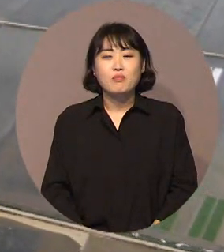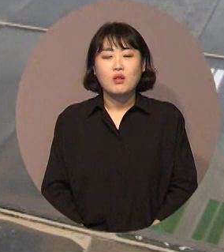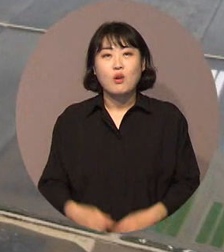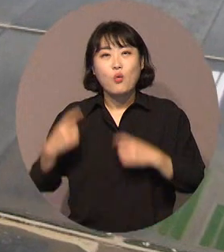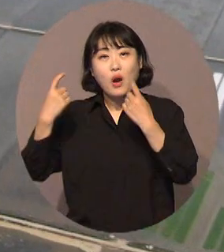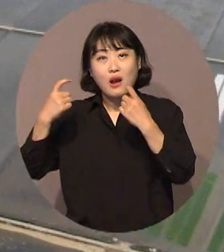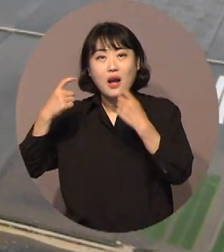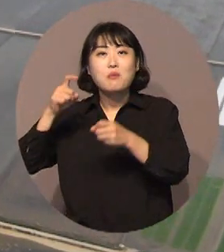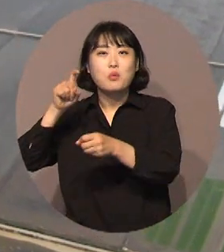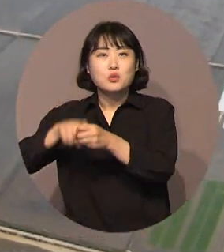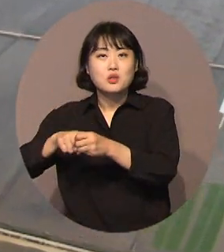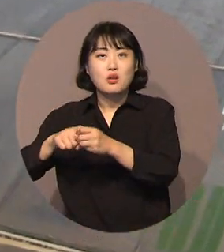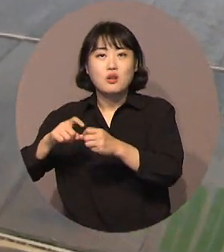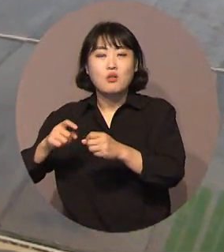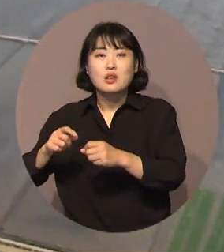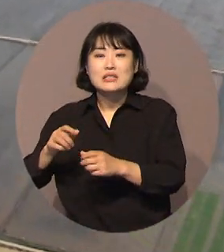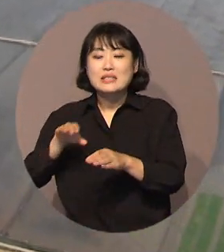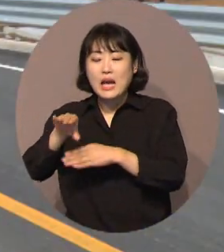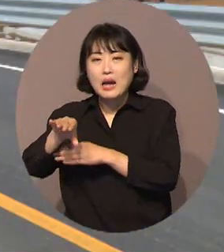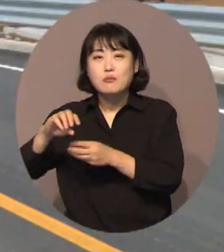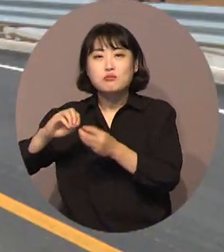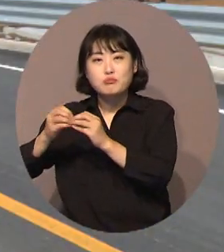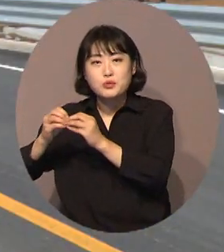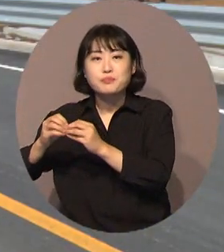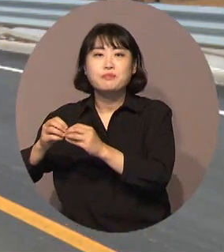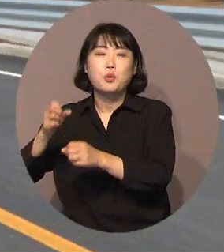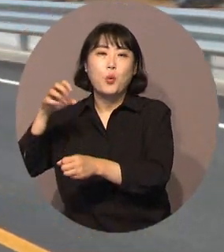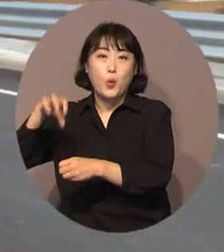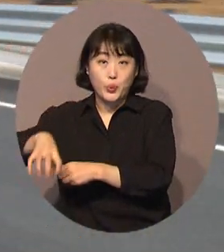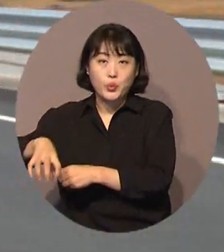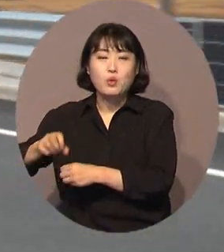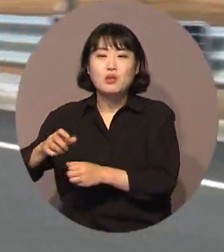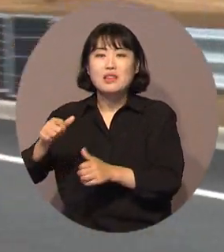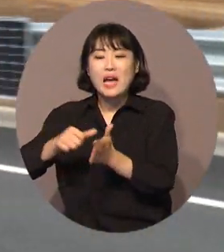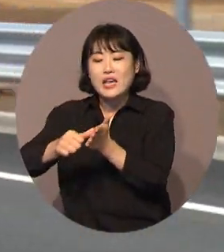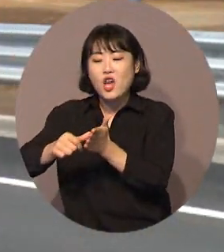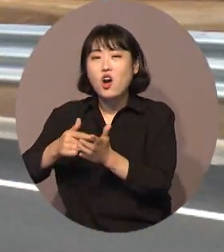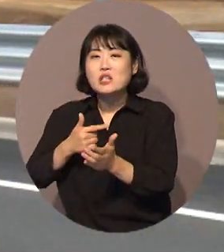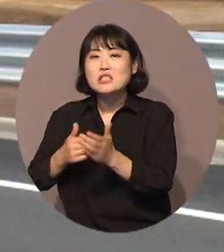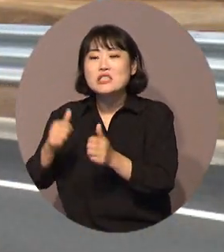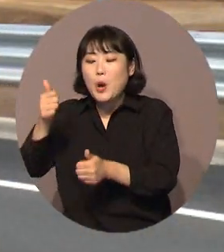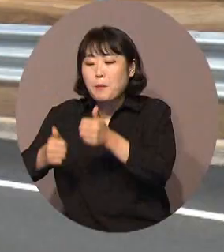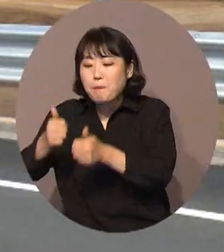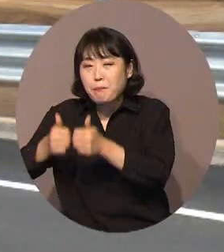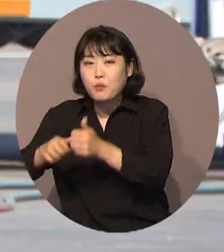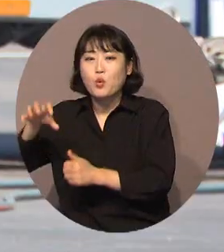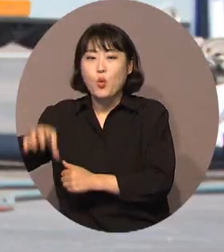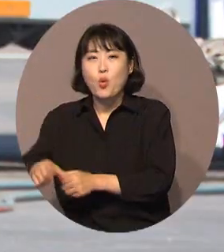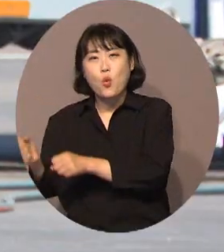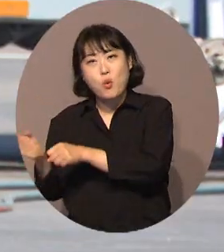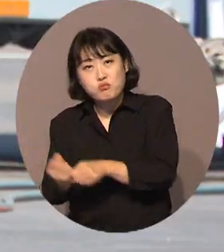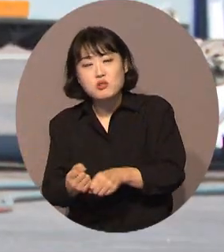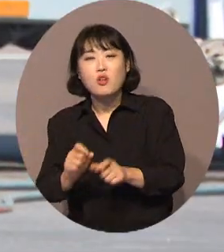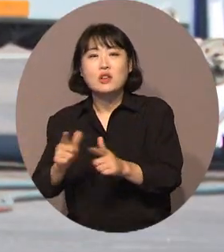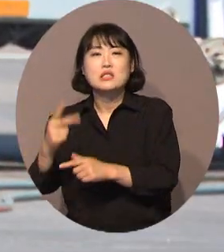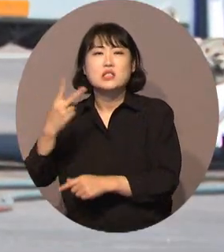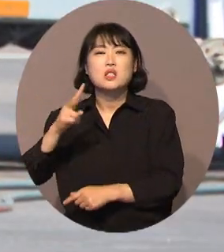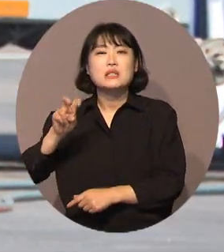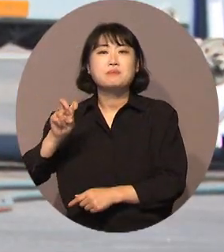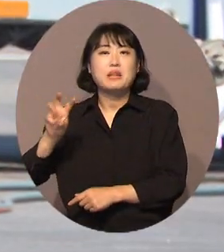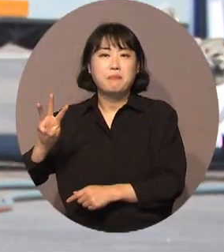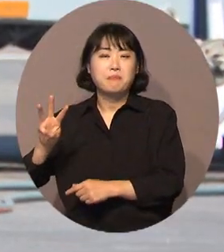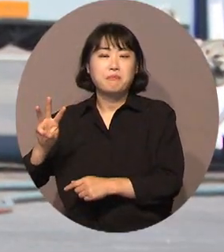태안 관광레저형 기업도시에는 자동차 부품 제조시설과 타이어 주행시험장 테마파크와 골프장 등이 오는 2023년까지